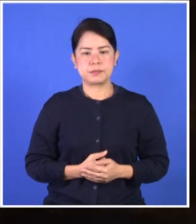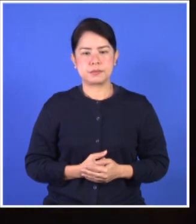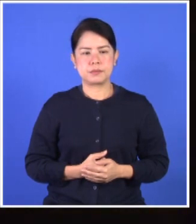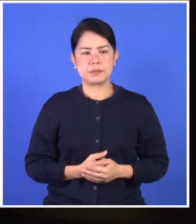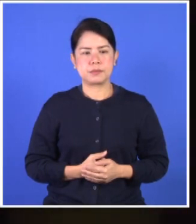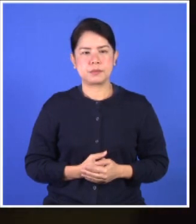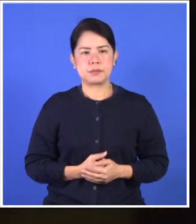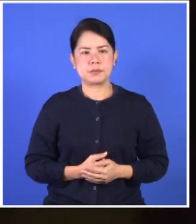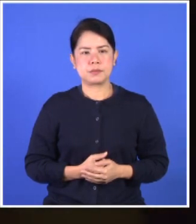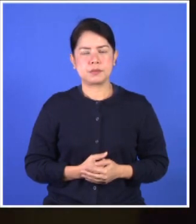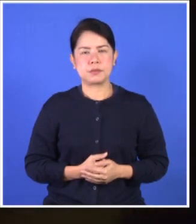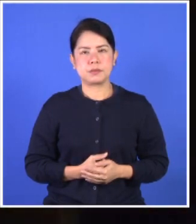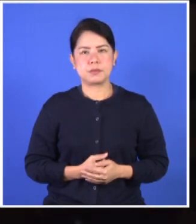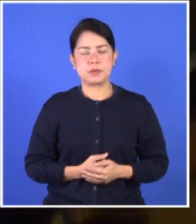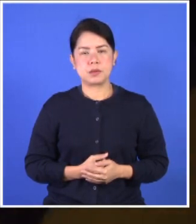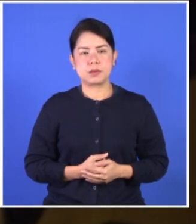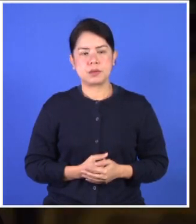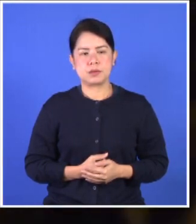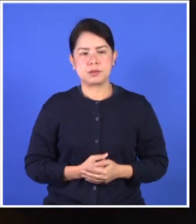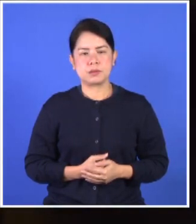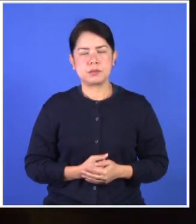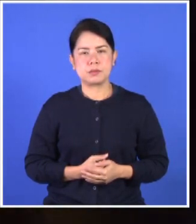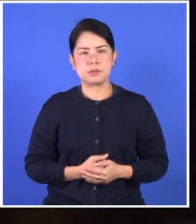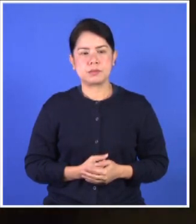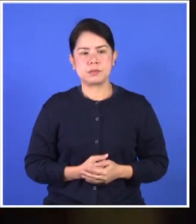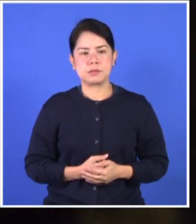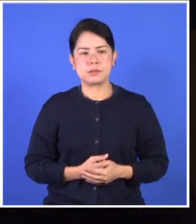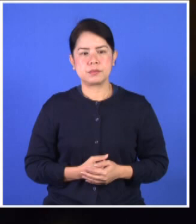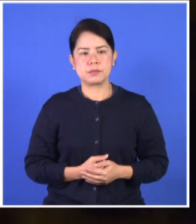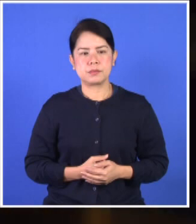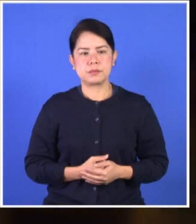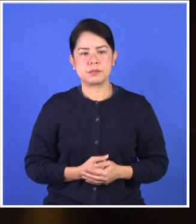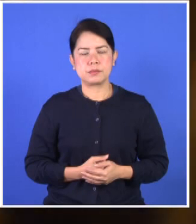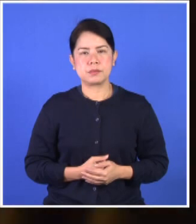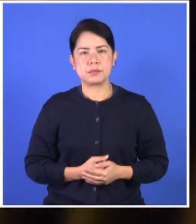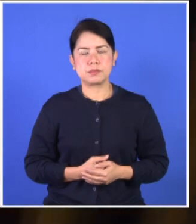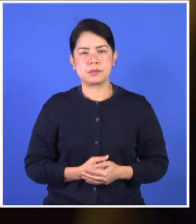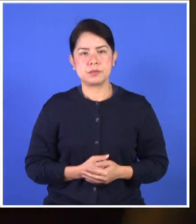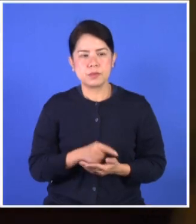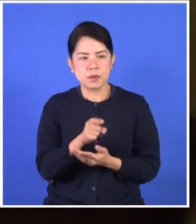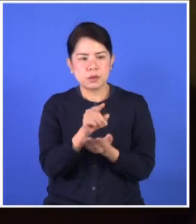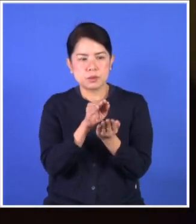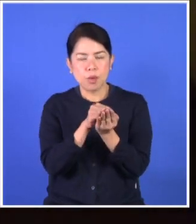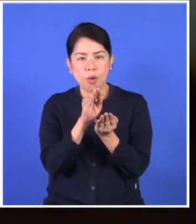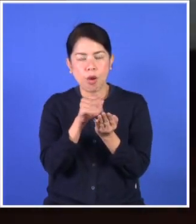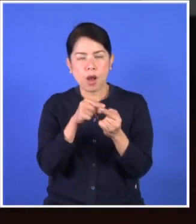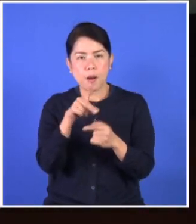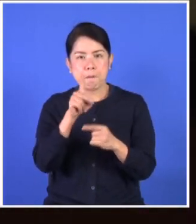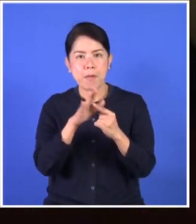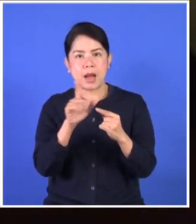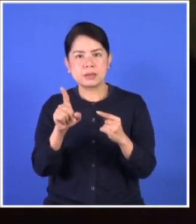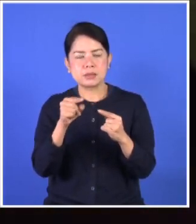เอาถุงมือ ถ่ายภาพไว้เลยดิตัว เขียด เขียดตะปาดก็เรียกไอ้ปาดครับ